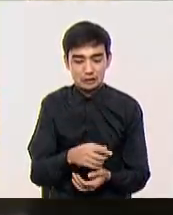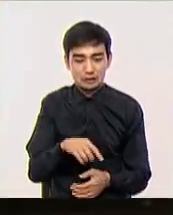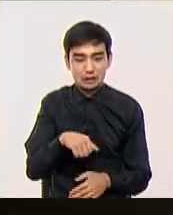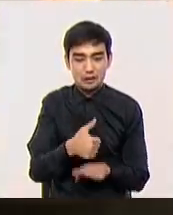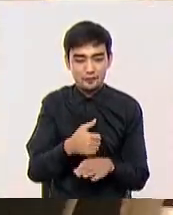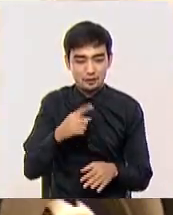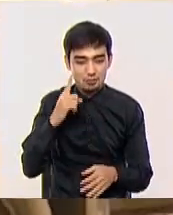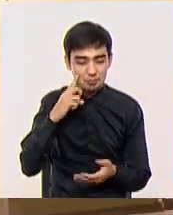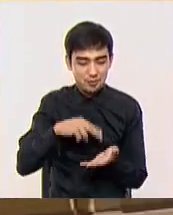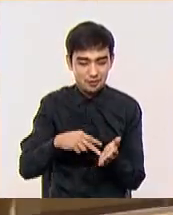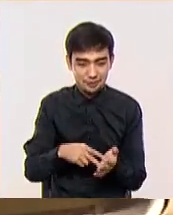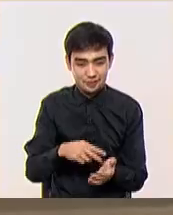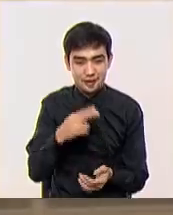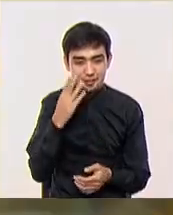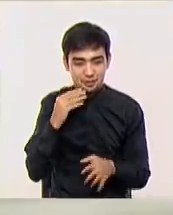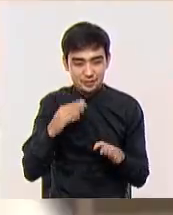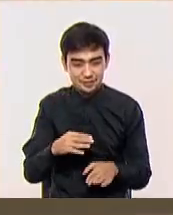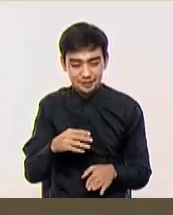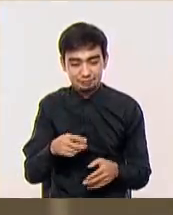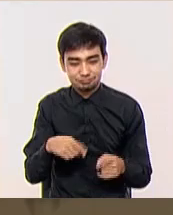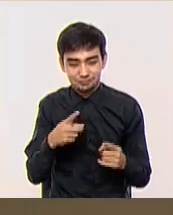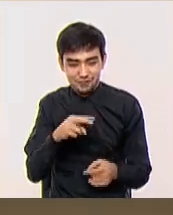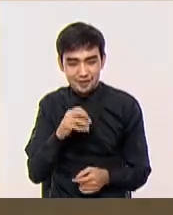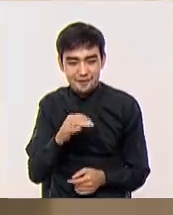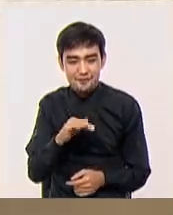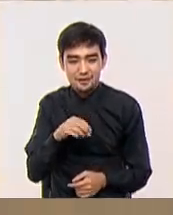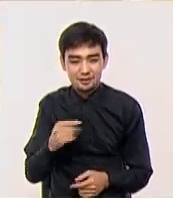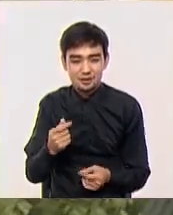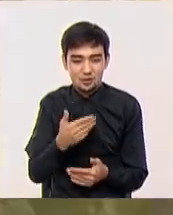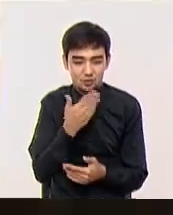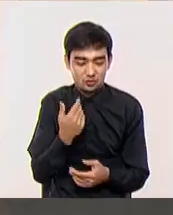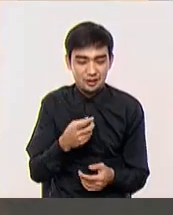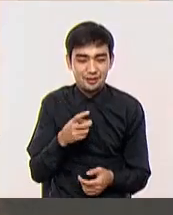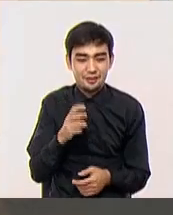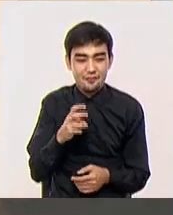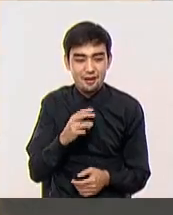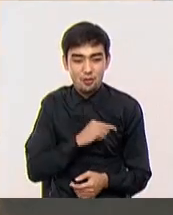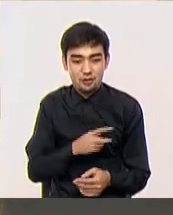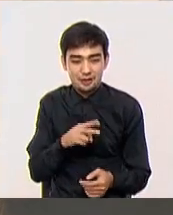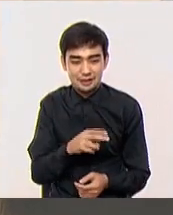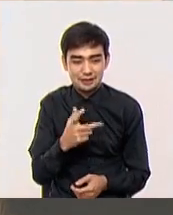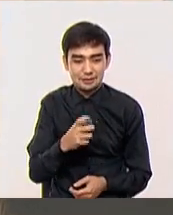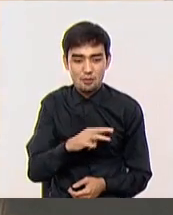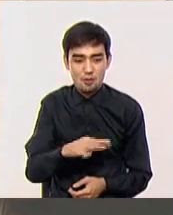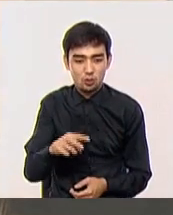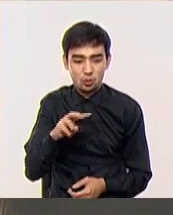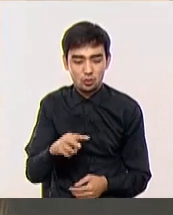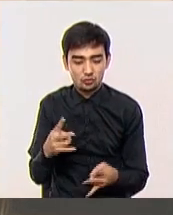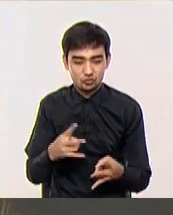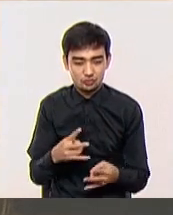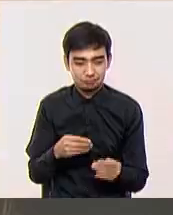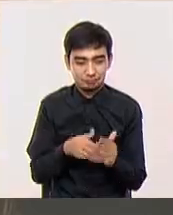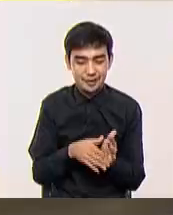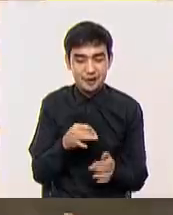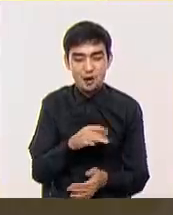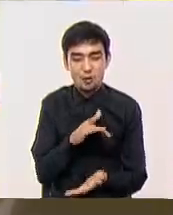плане развития мегаполиса. Нерешенным остается только вопрос финансирования. Чтобы трамвай заработал, нужно 300 миллионов долларов. А город